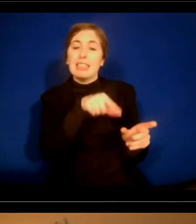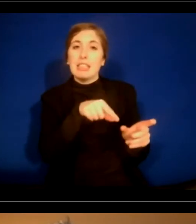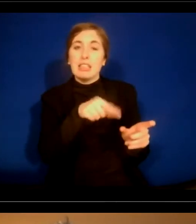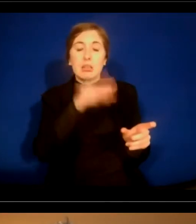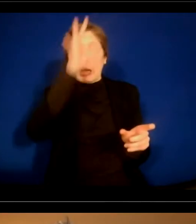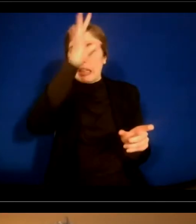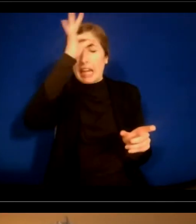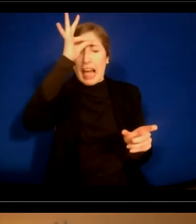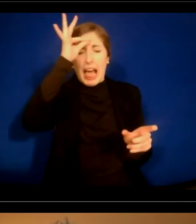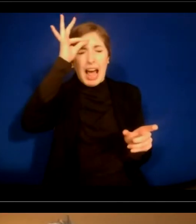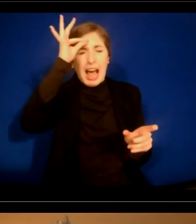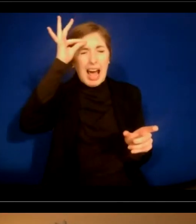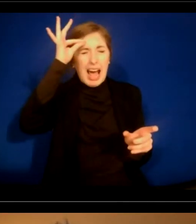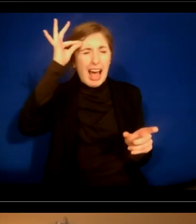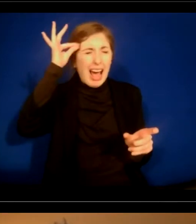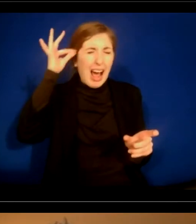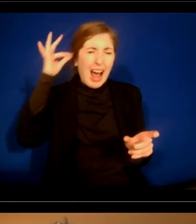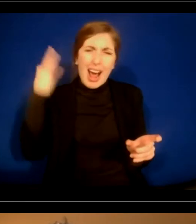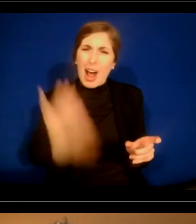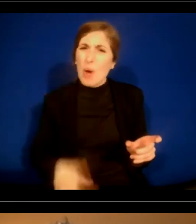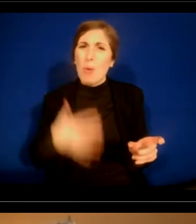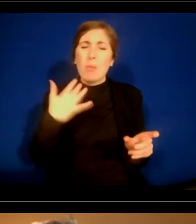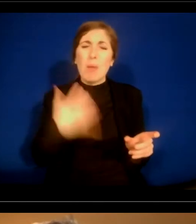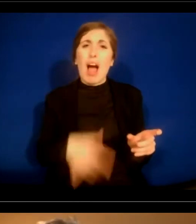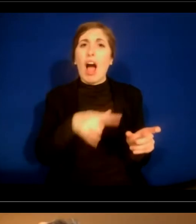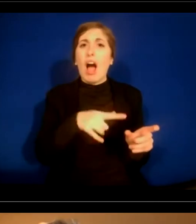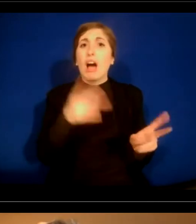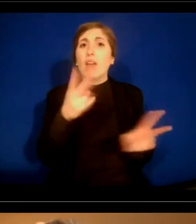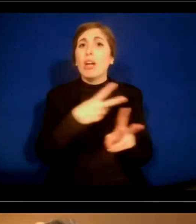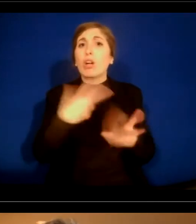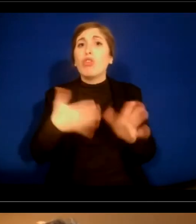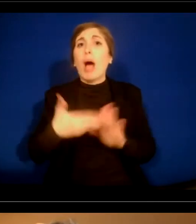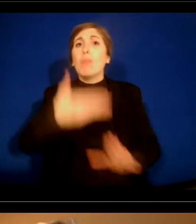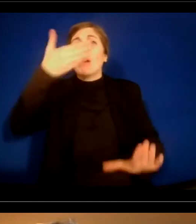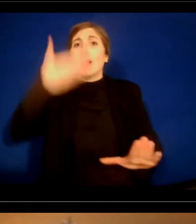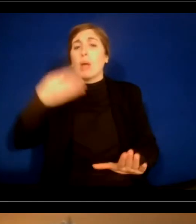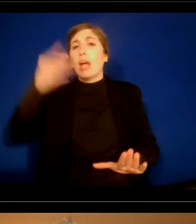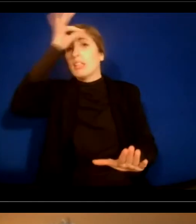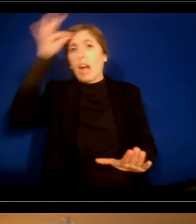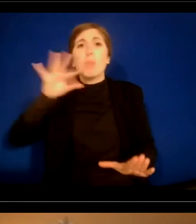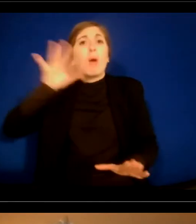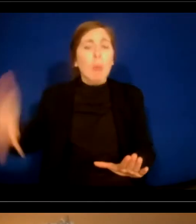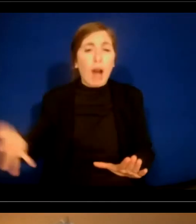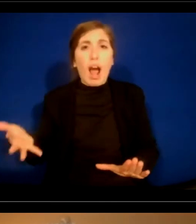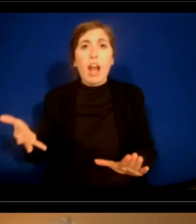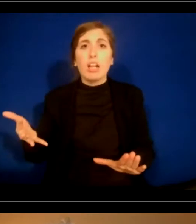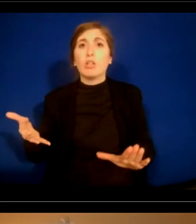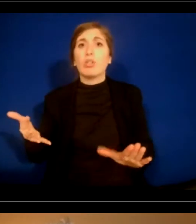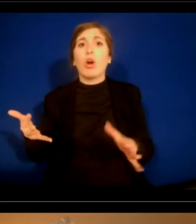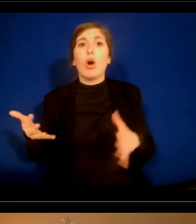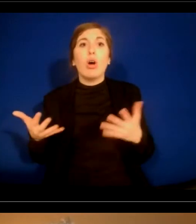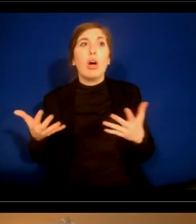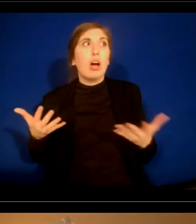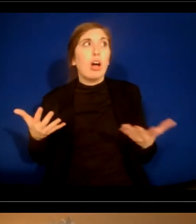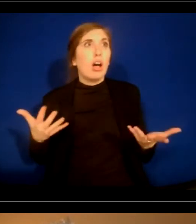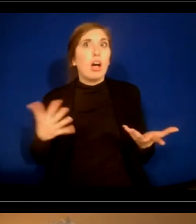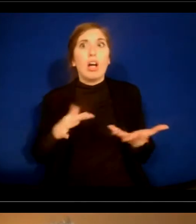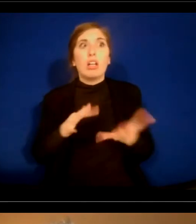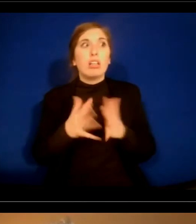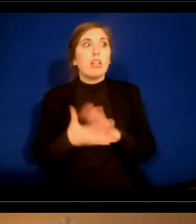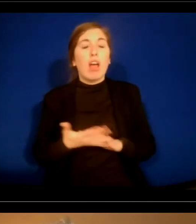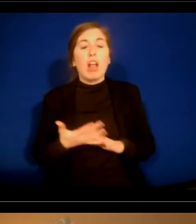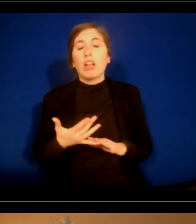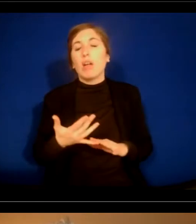trauma enorme che si assomma su un altro trauma altrettanto grande. Che poi, come dire, si dice sempre